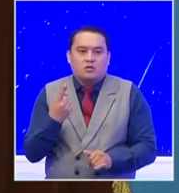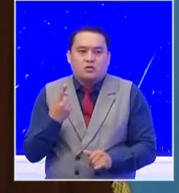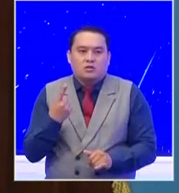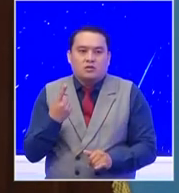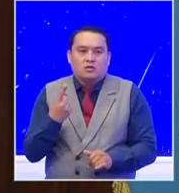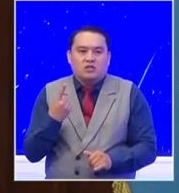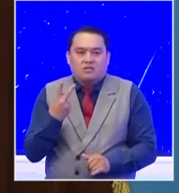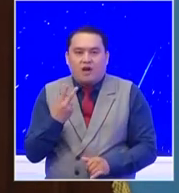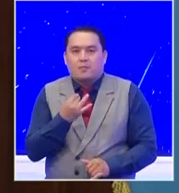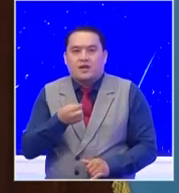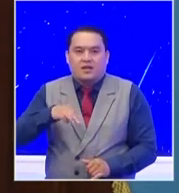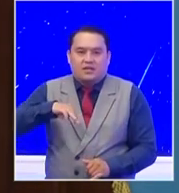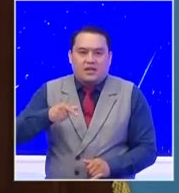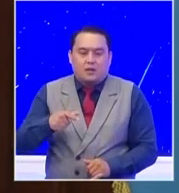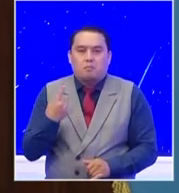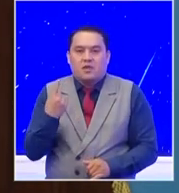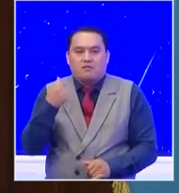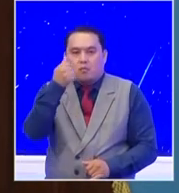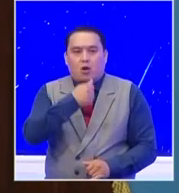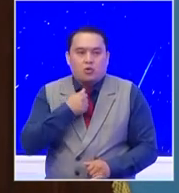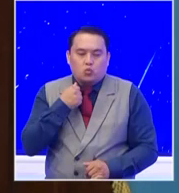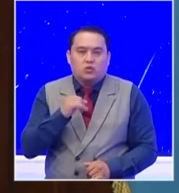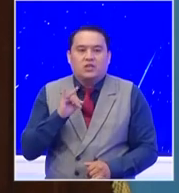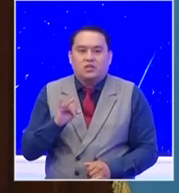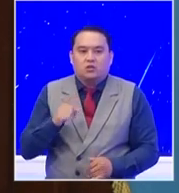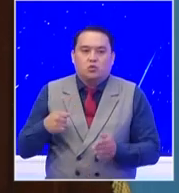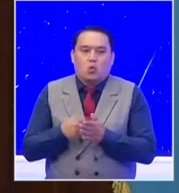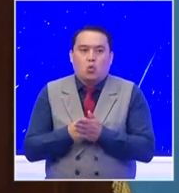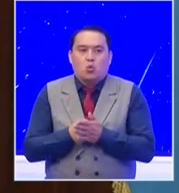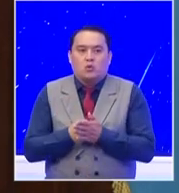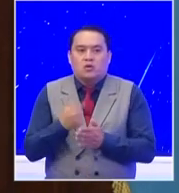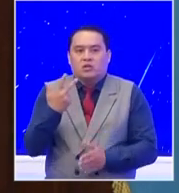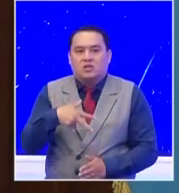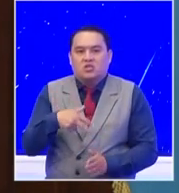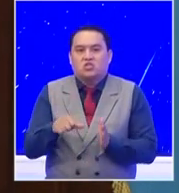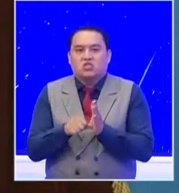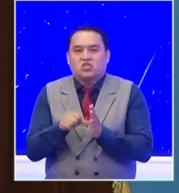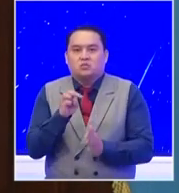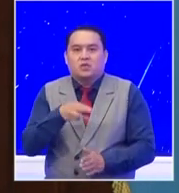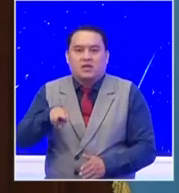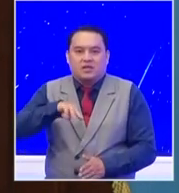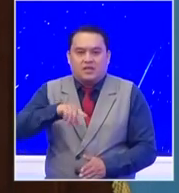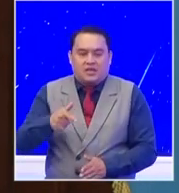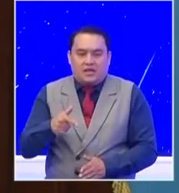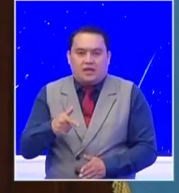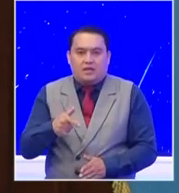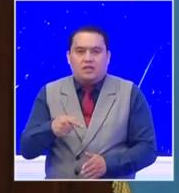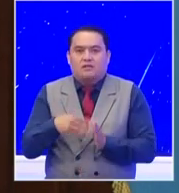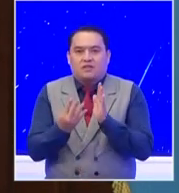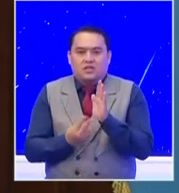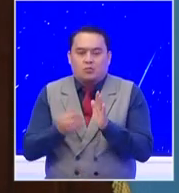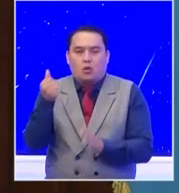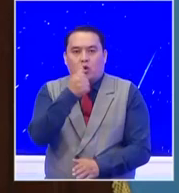1,2 миллиарда тенге в 2001 году до 36 миллиардов тенге в 2019